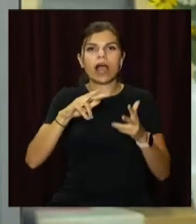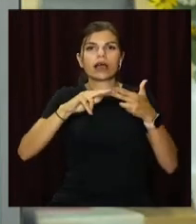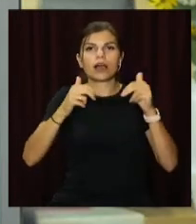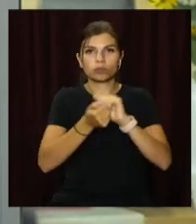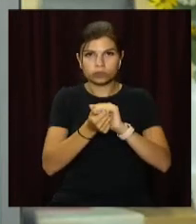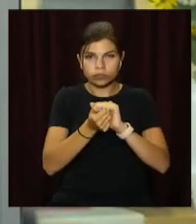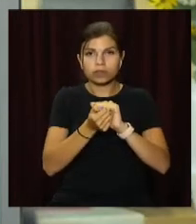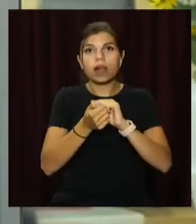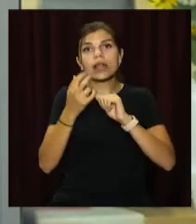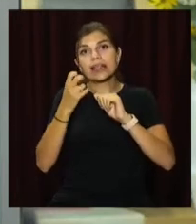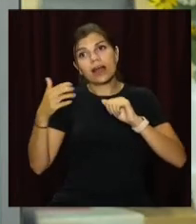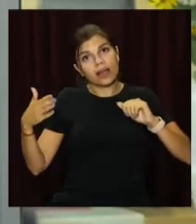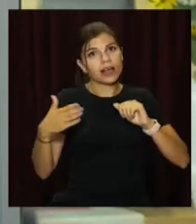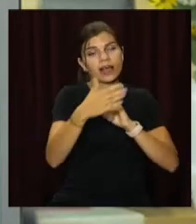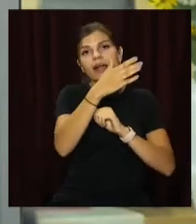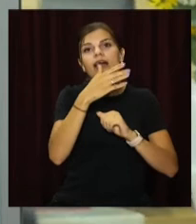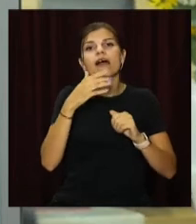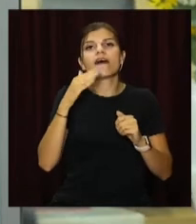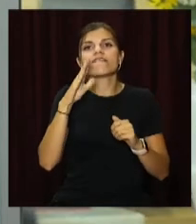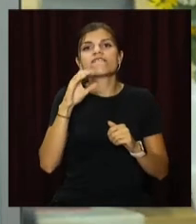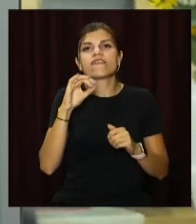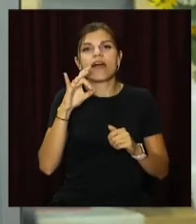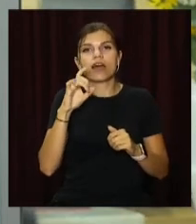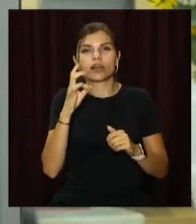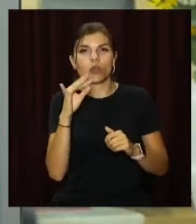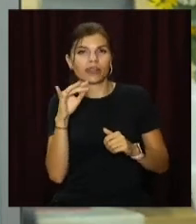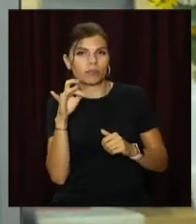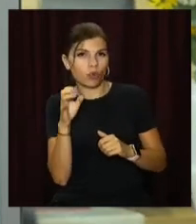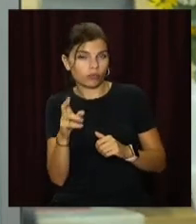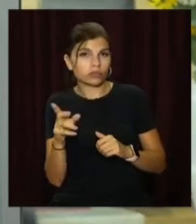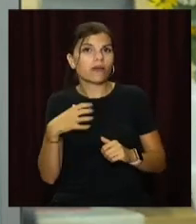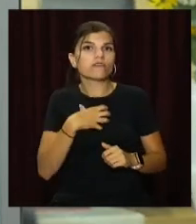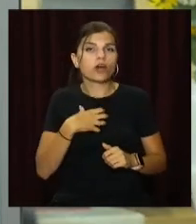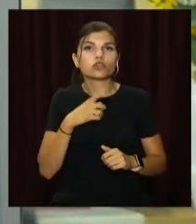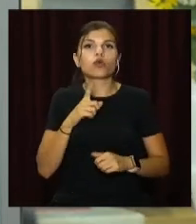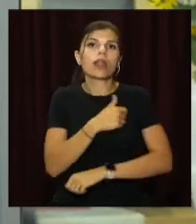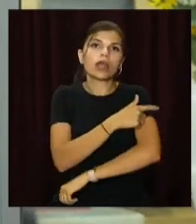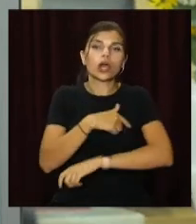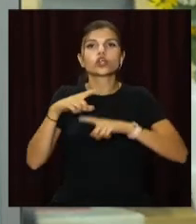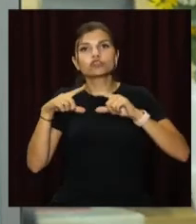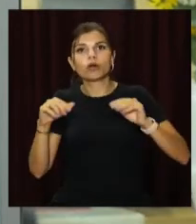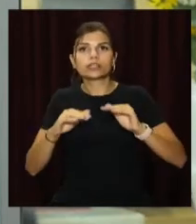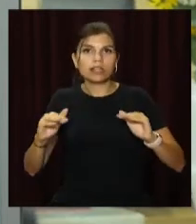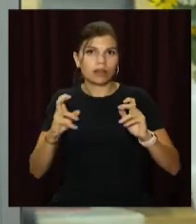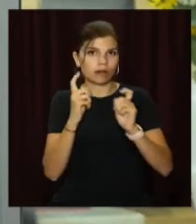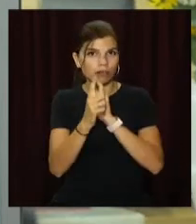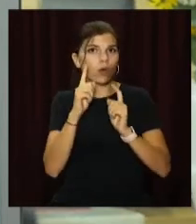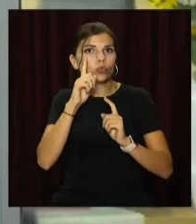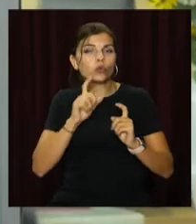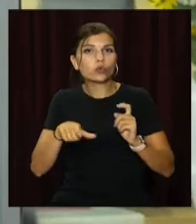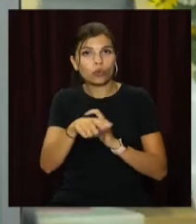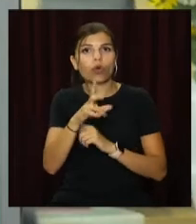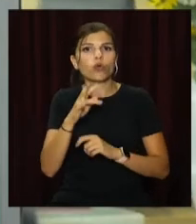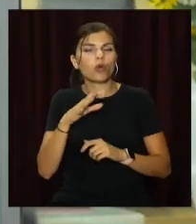на Верхньодніпровськ. Ця дорога – важлива транспортна артерія. По ній люди дістаються до міських лікарень, шкіл та садочків. Але автошлях був